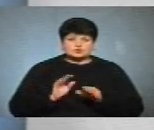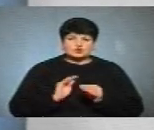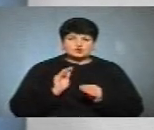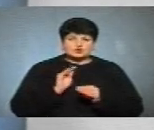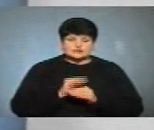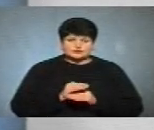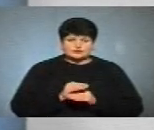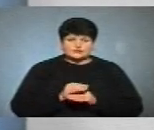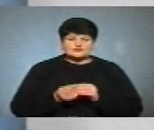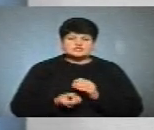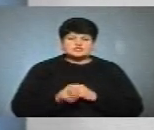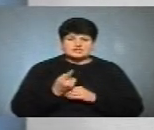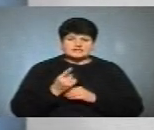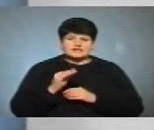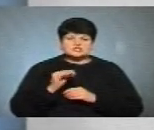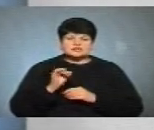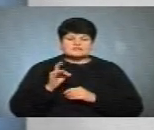додаткового джерела живлення.